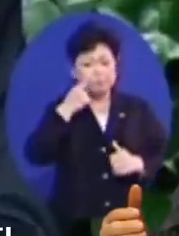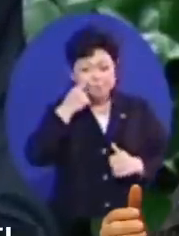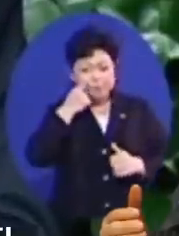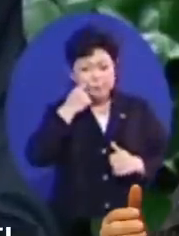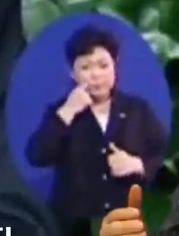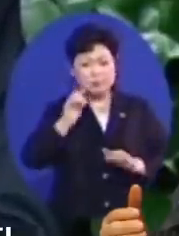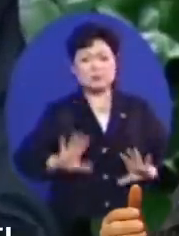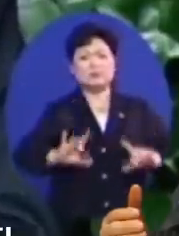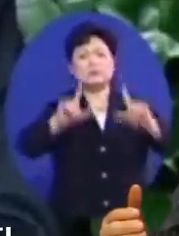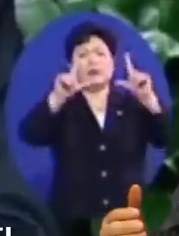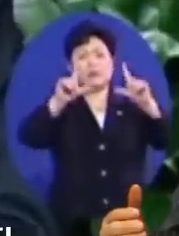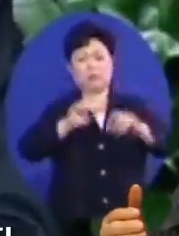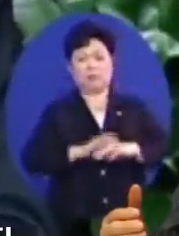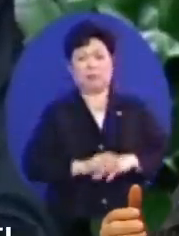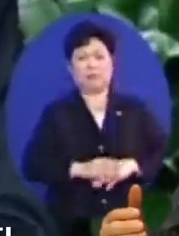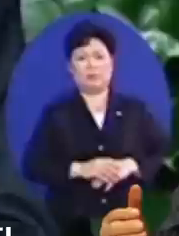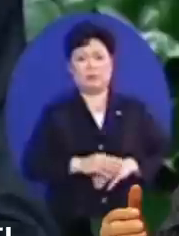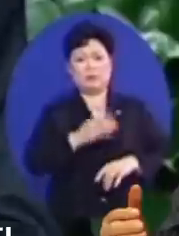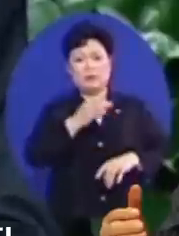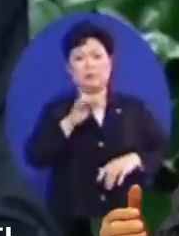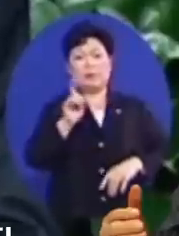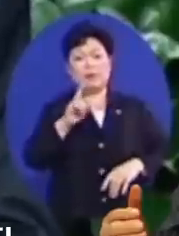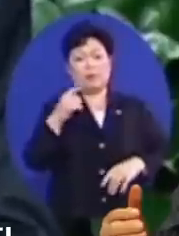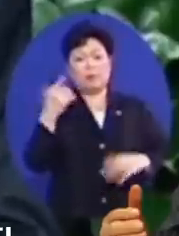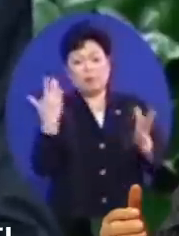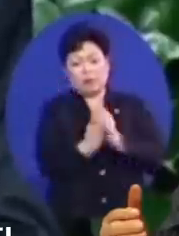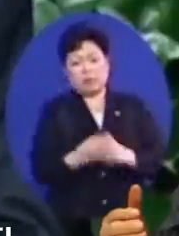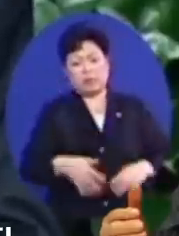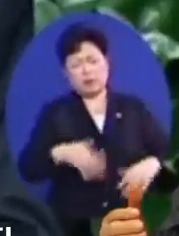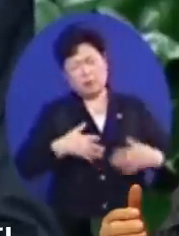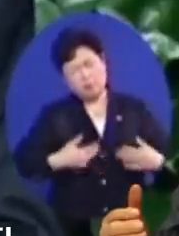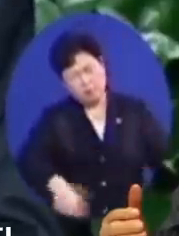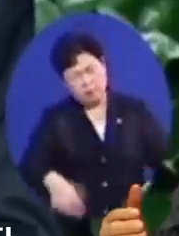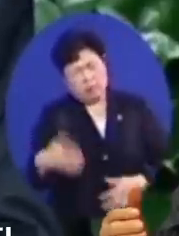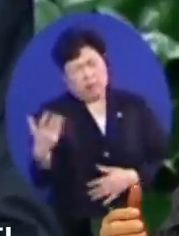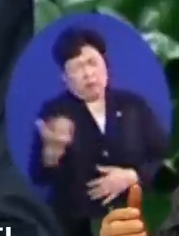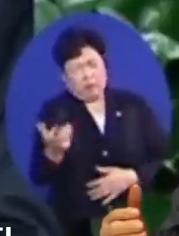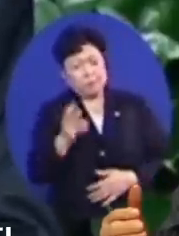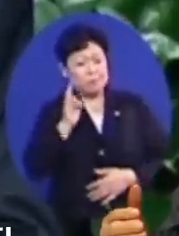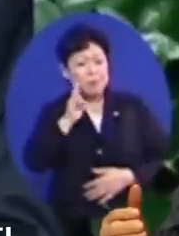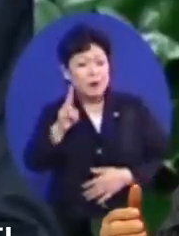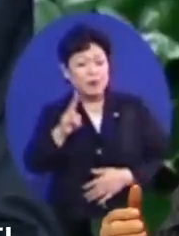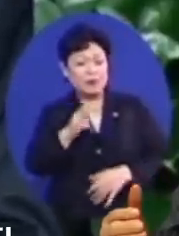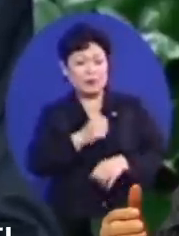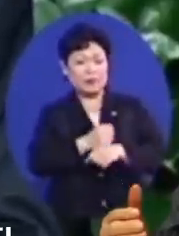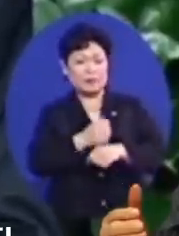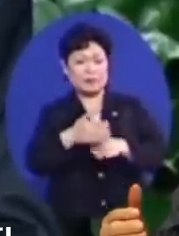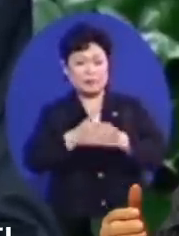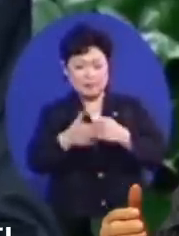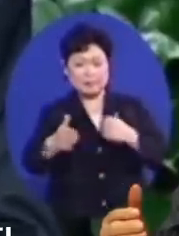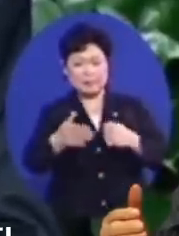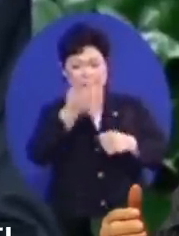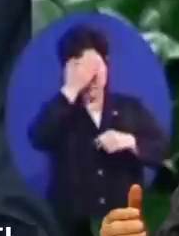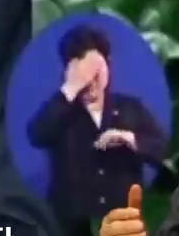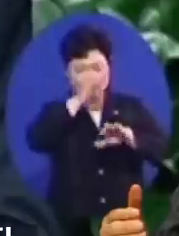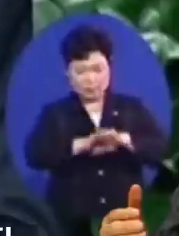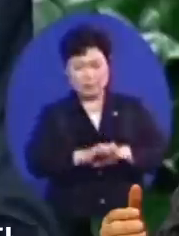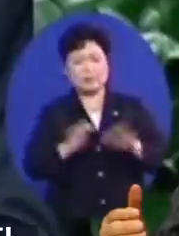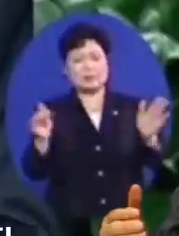그날은 반초죽음이 되었다는 것입니다. 그렇게 아프더랍니다. 그래서 교인들이 예배를 마치고